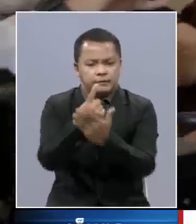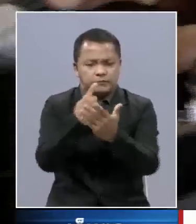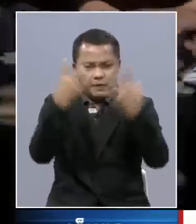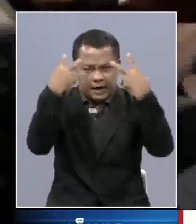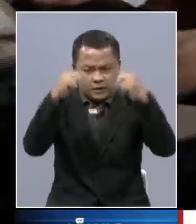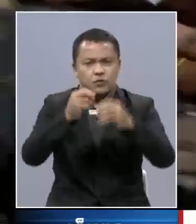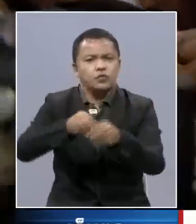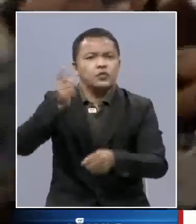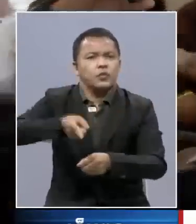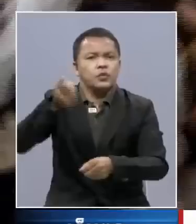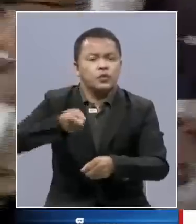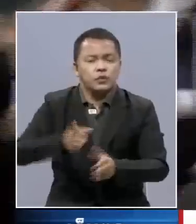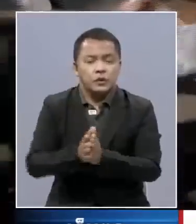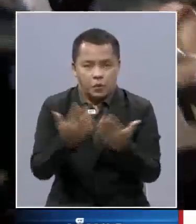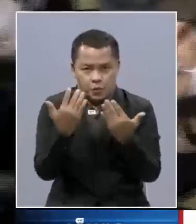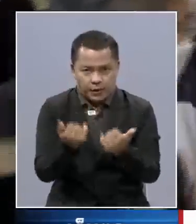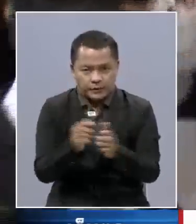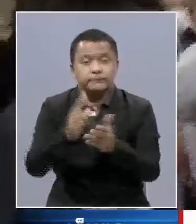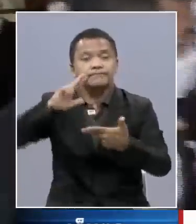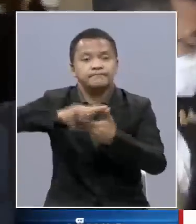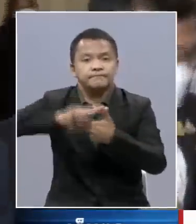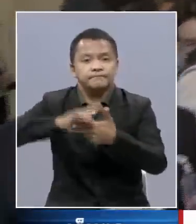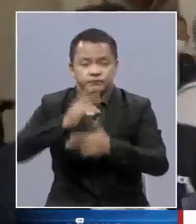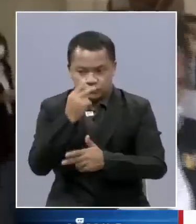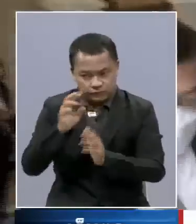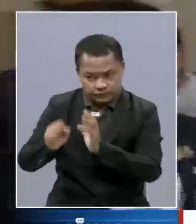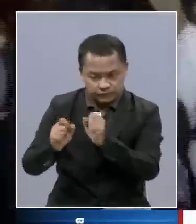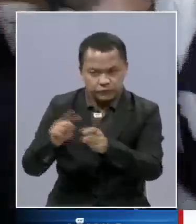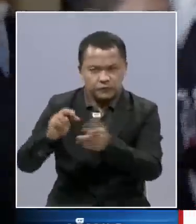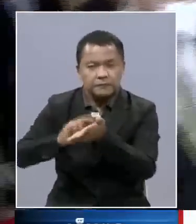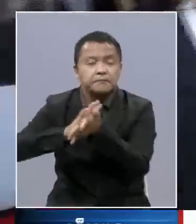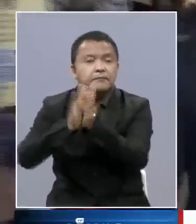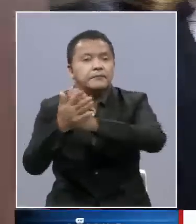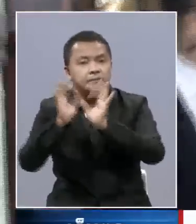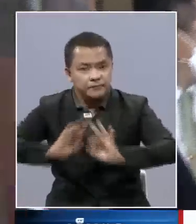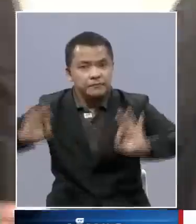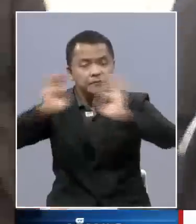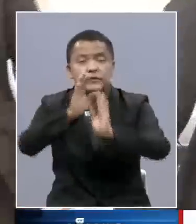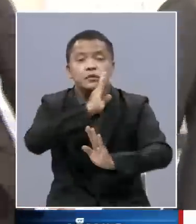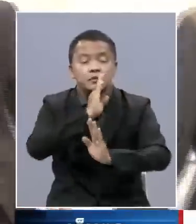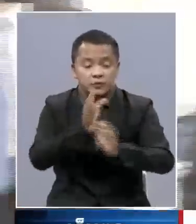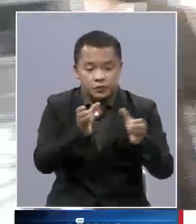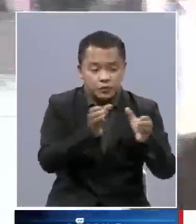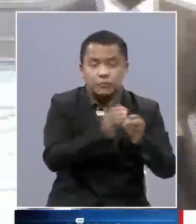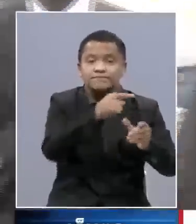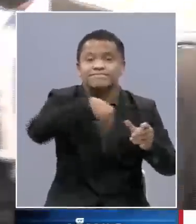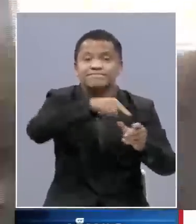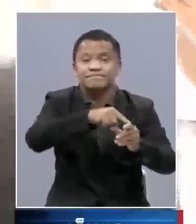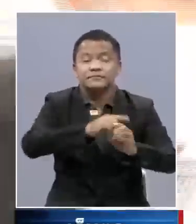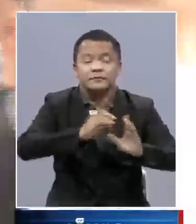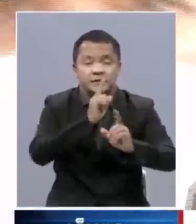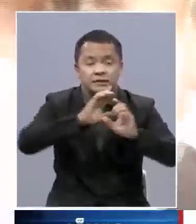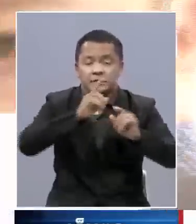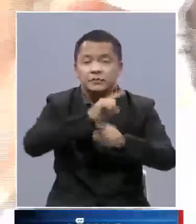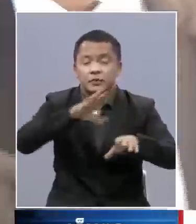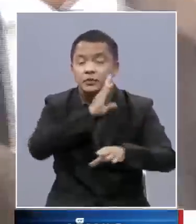ของพรรคต่อไปส่วนในตอนนี้เนี่ยพลังประชารัฐถูกจับตามองว่าเป็นตัวแปรสำคัญหากอีกฝ่ายตามรัฐบาล